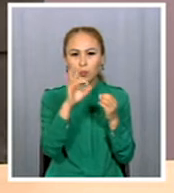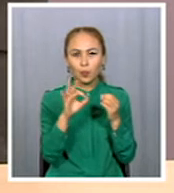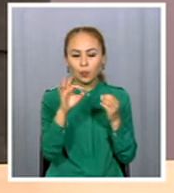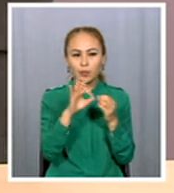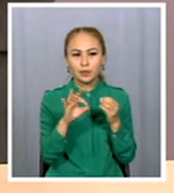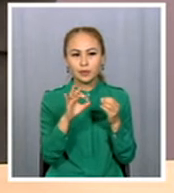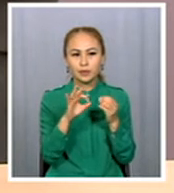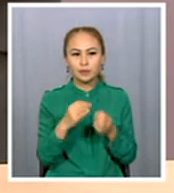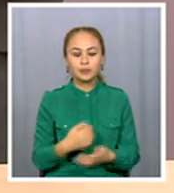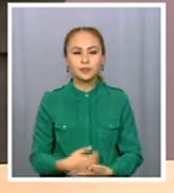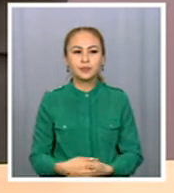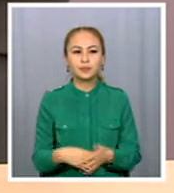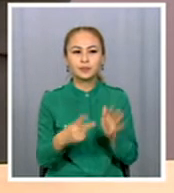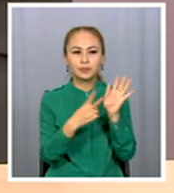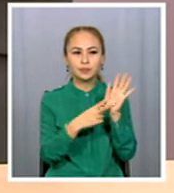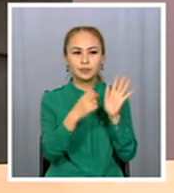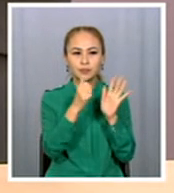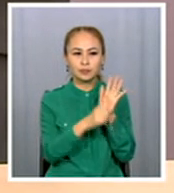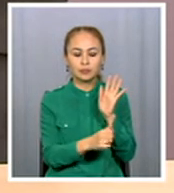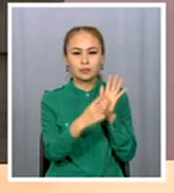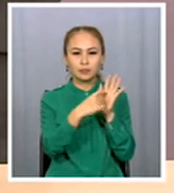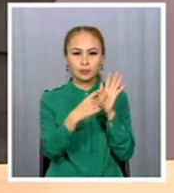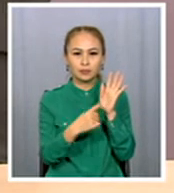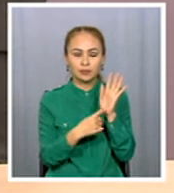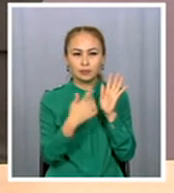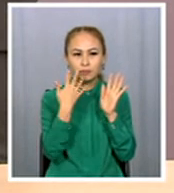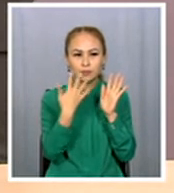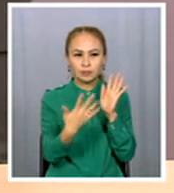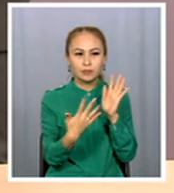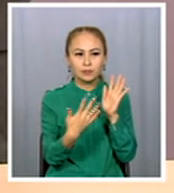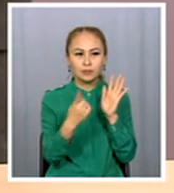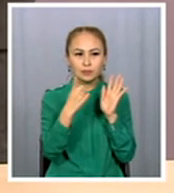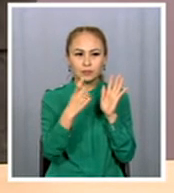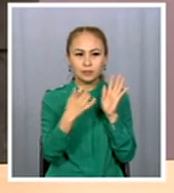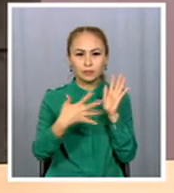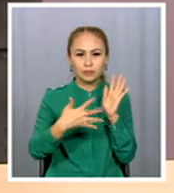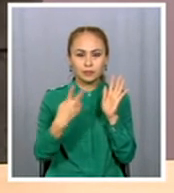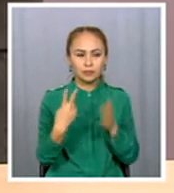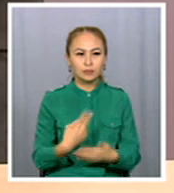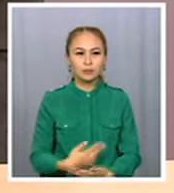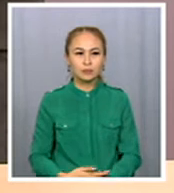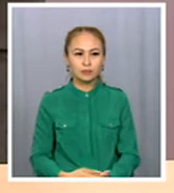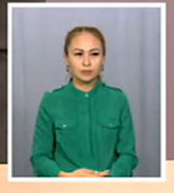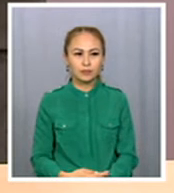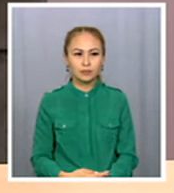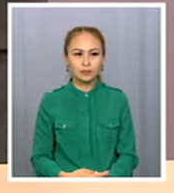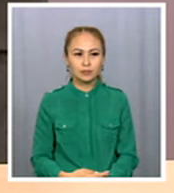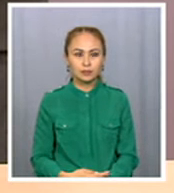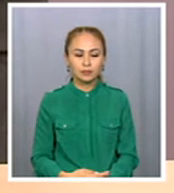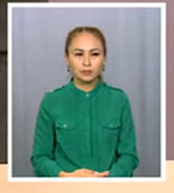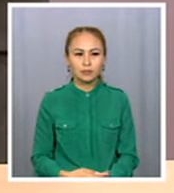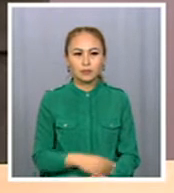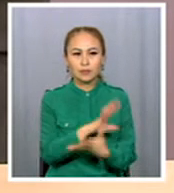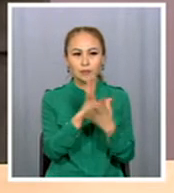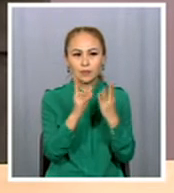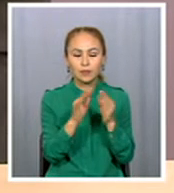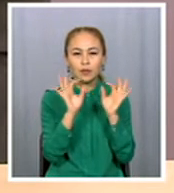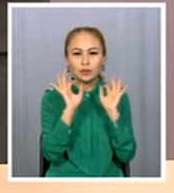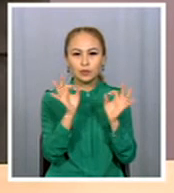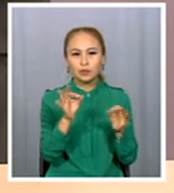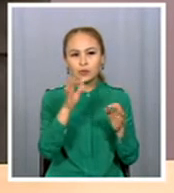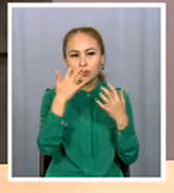тең. 760 пен 5-тің бөлінісі 152-ке тең. Демек, өрнектері дұрыс